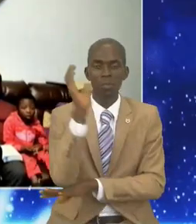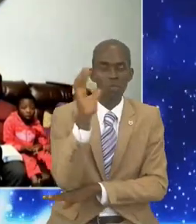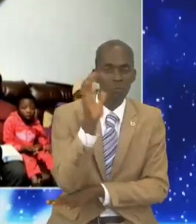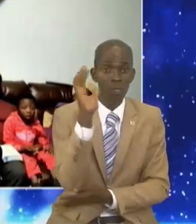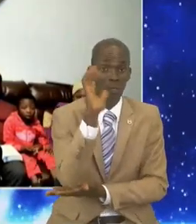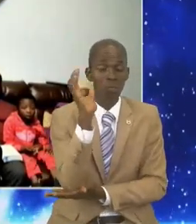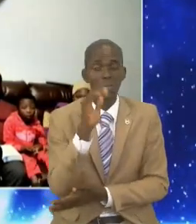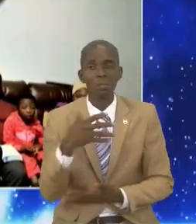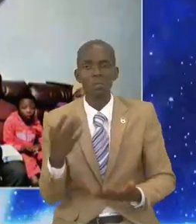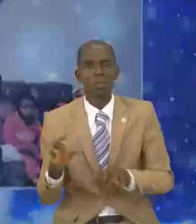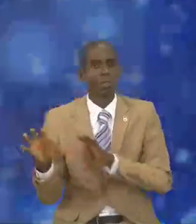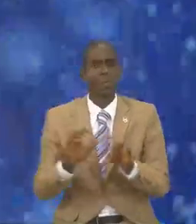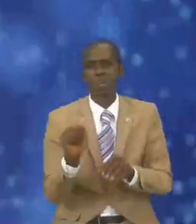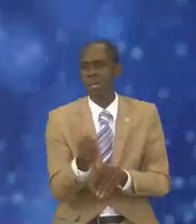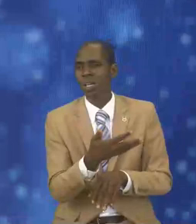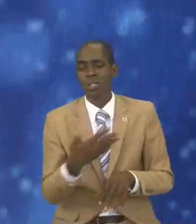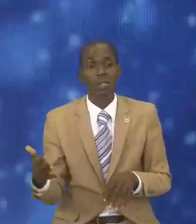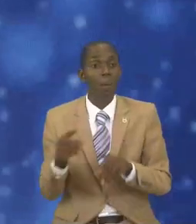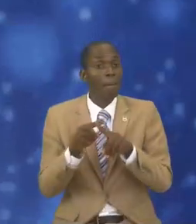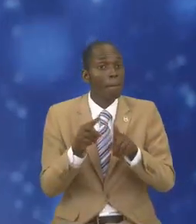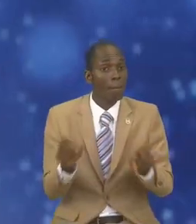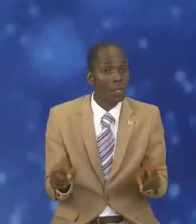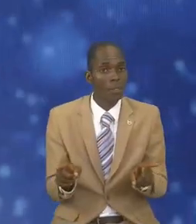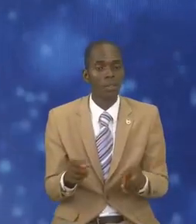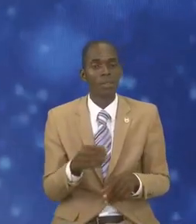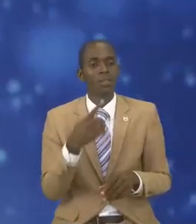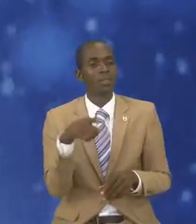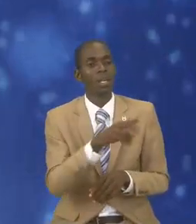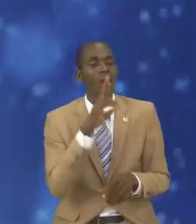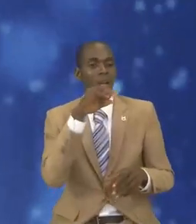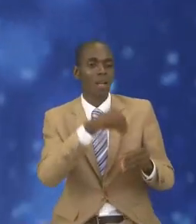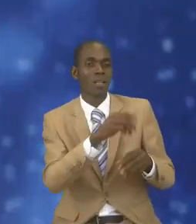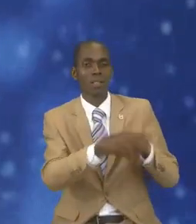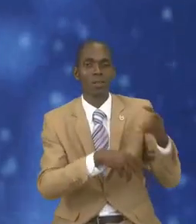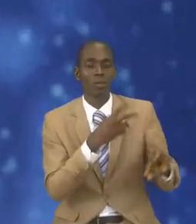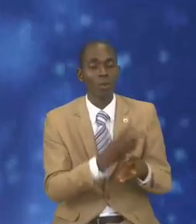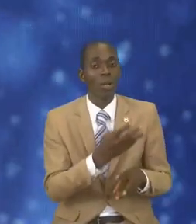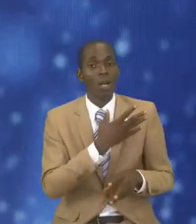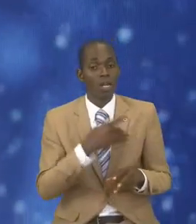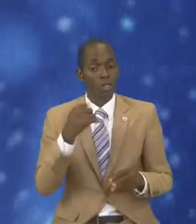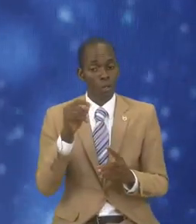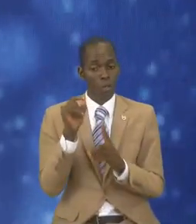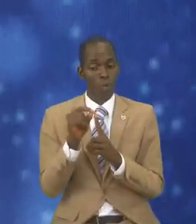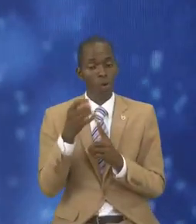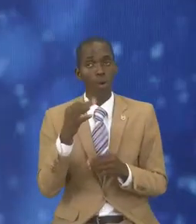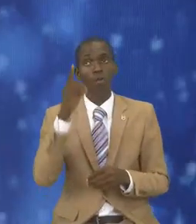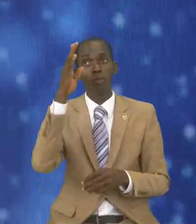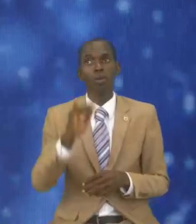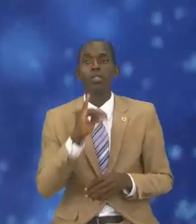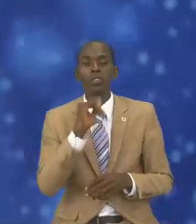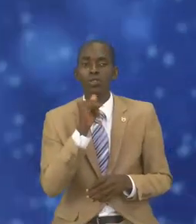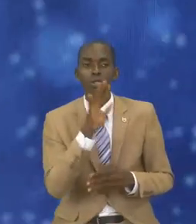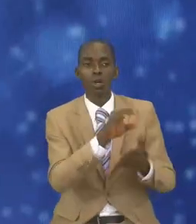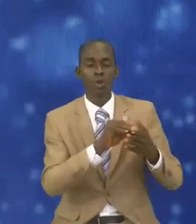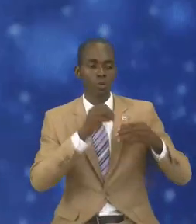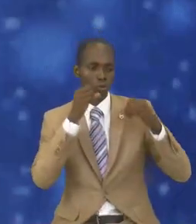la période de Pâques, ils peuvent aller au festival, mais ils sont dans le monde. Et la parole de Dieu n'est pas